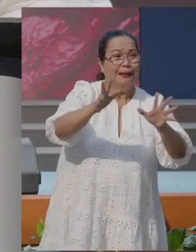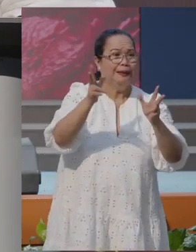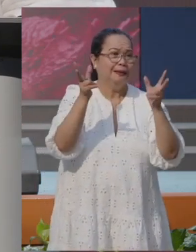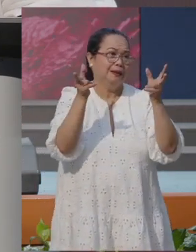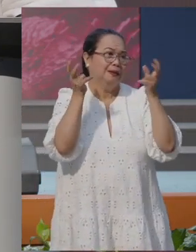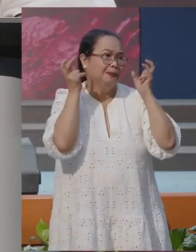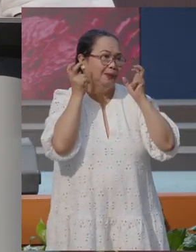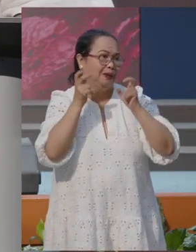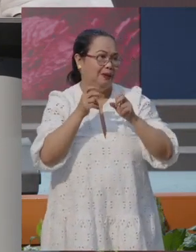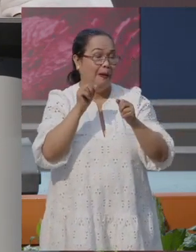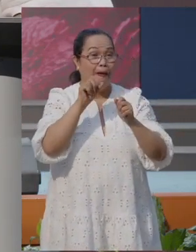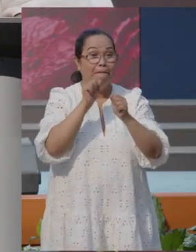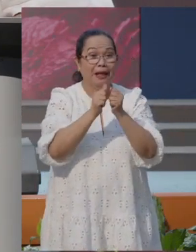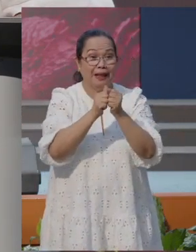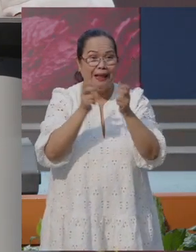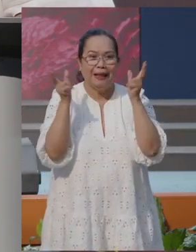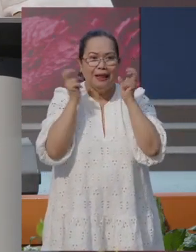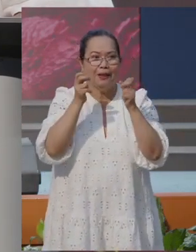hear."